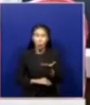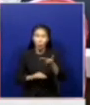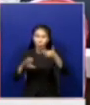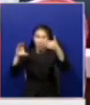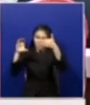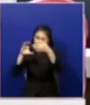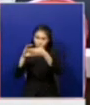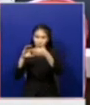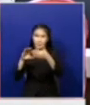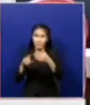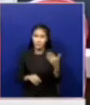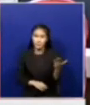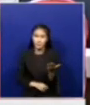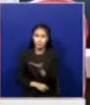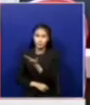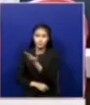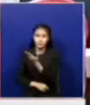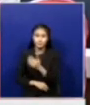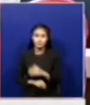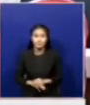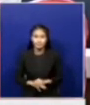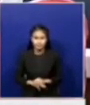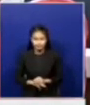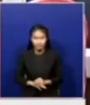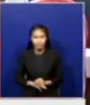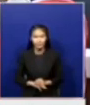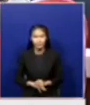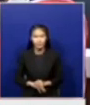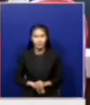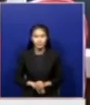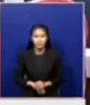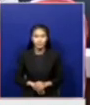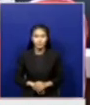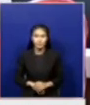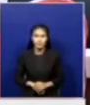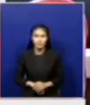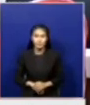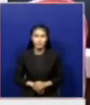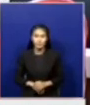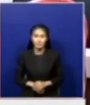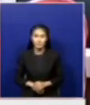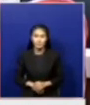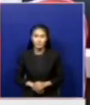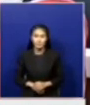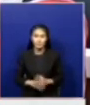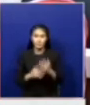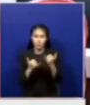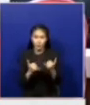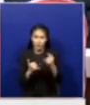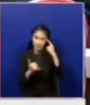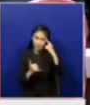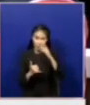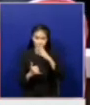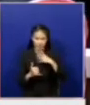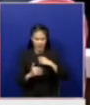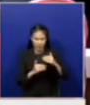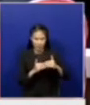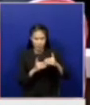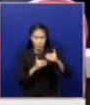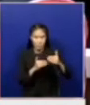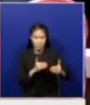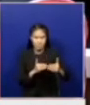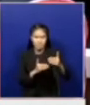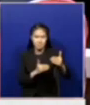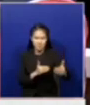1ท่านประธานที่เคารพครับก่อนที่จะเดินไปข้างหน้าคงต้องแลเหลีย